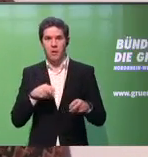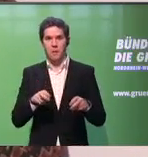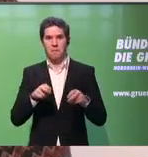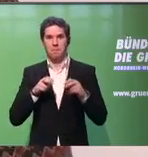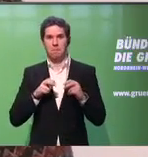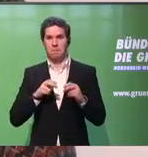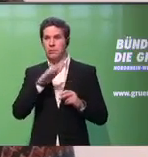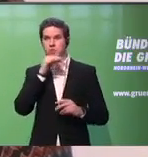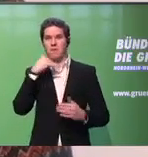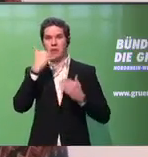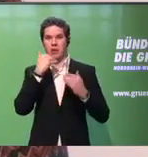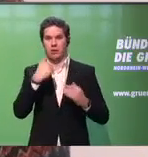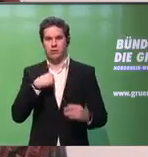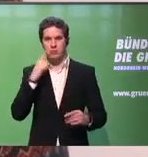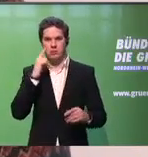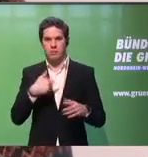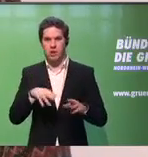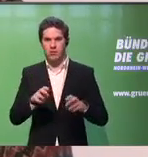mal zugeben.